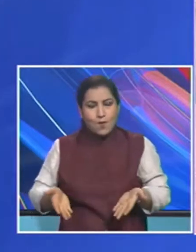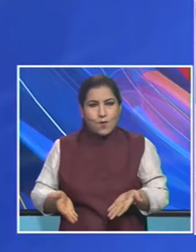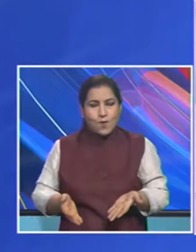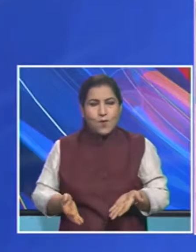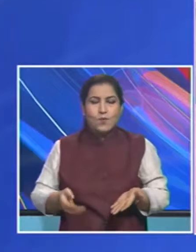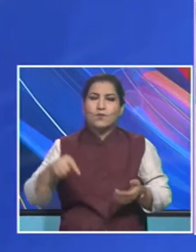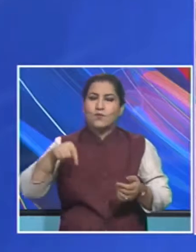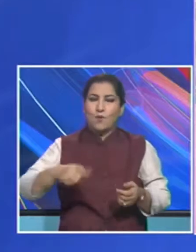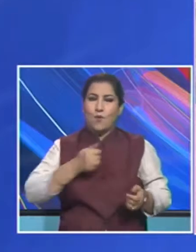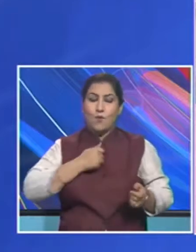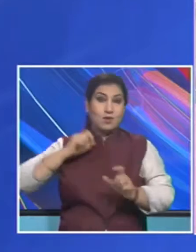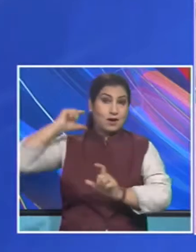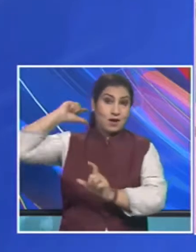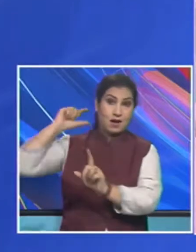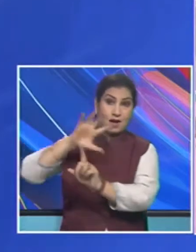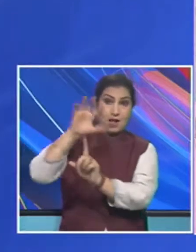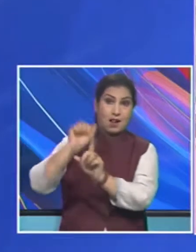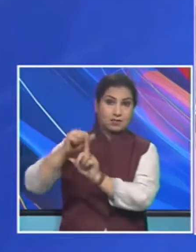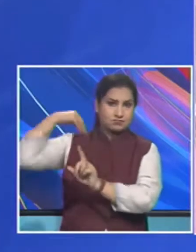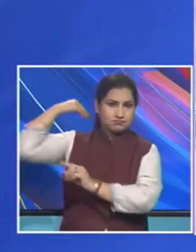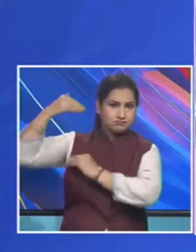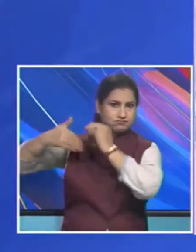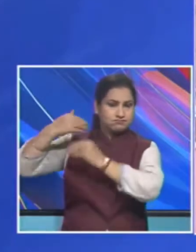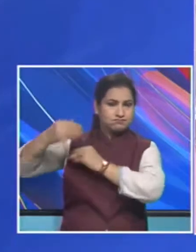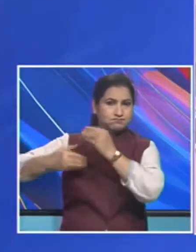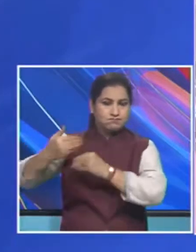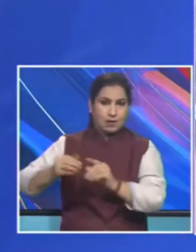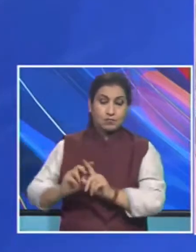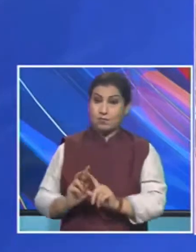in tradition so that the past